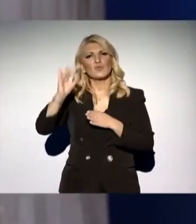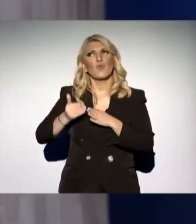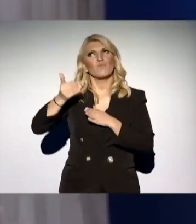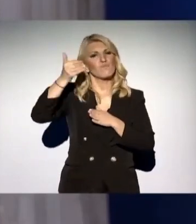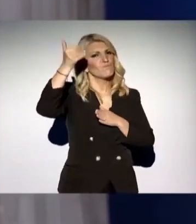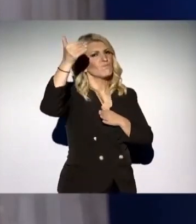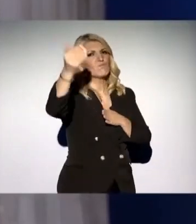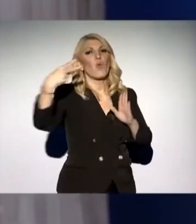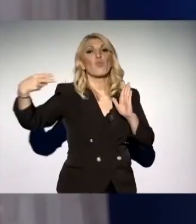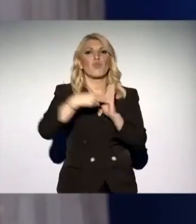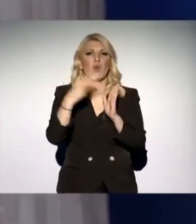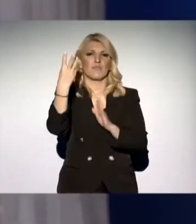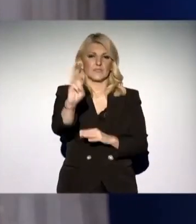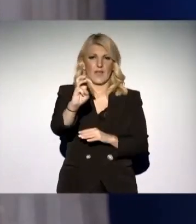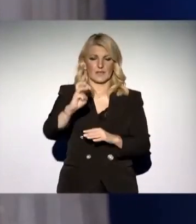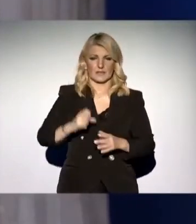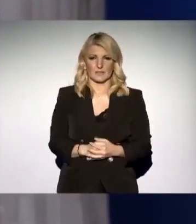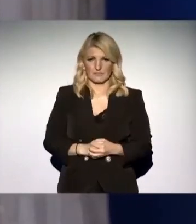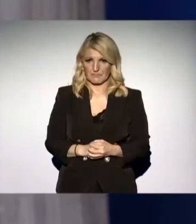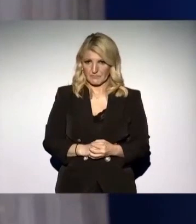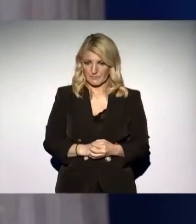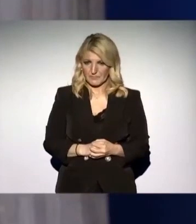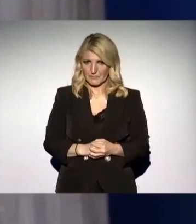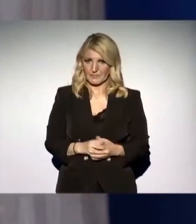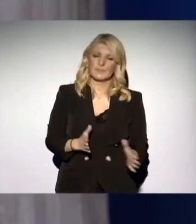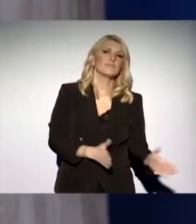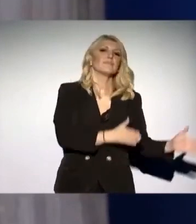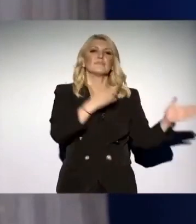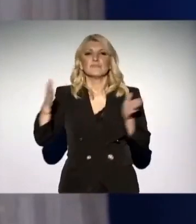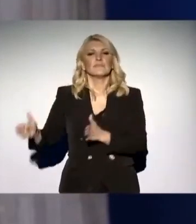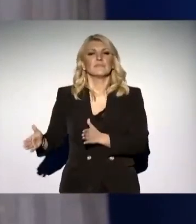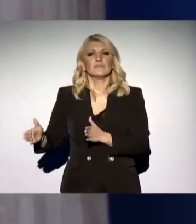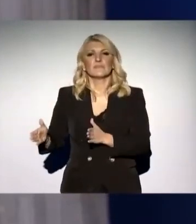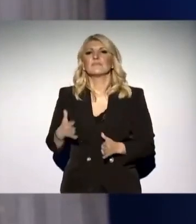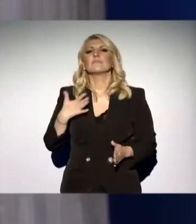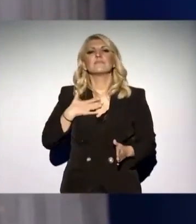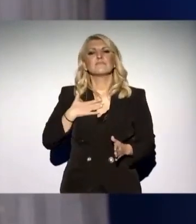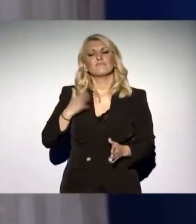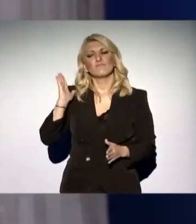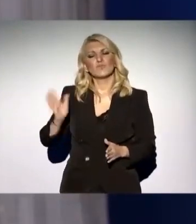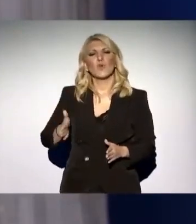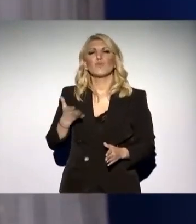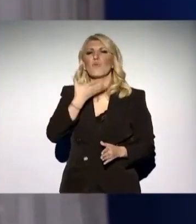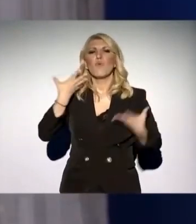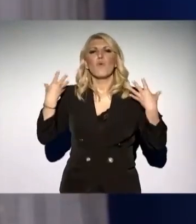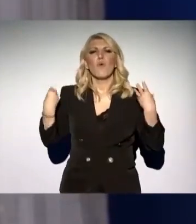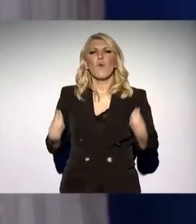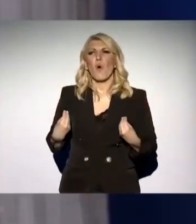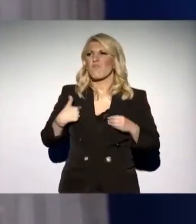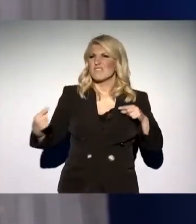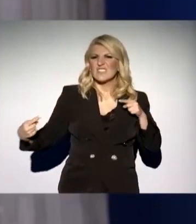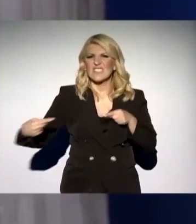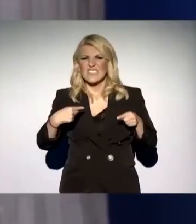Ενώ την άλλη όψη της ασπίδας μας αποτελεί η δυναμική διπλωματία. Είναι αυτή που προσφέρει